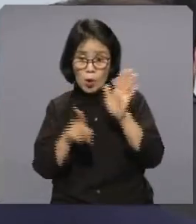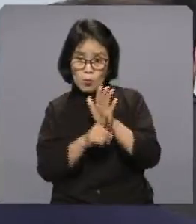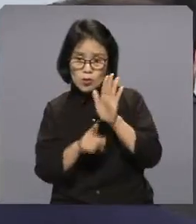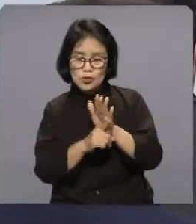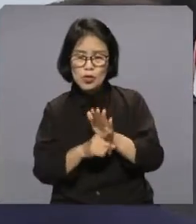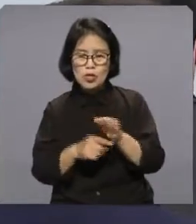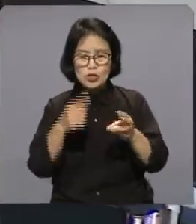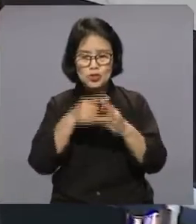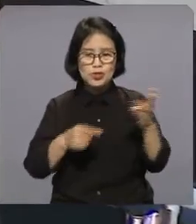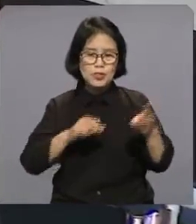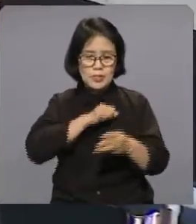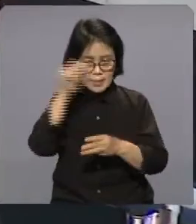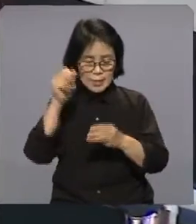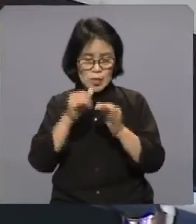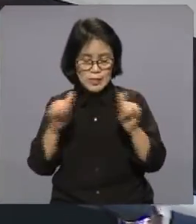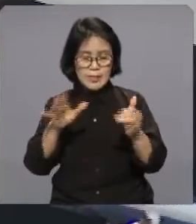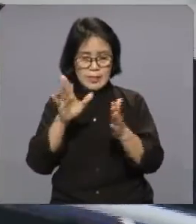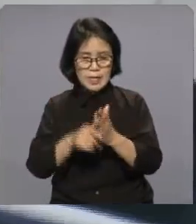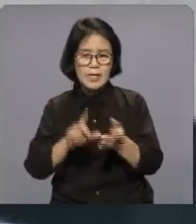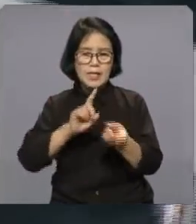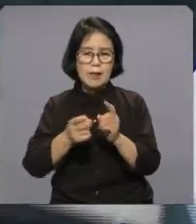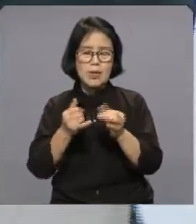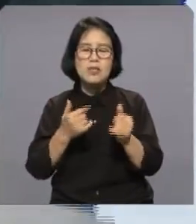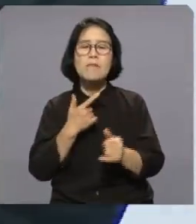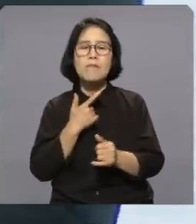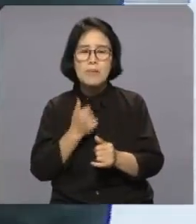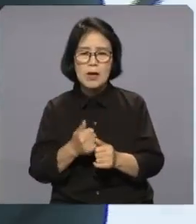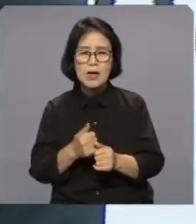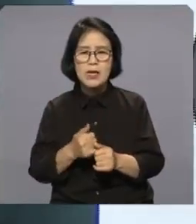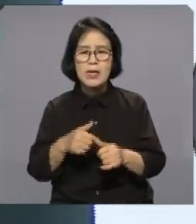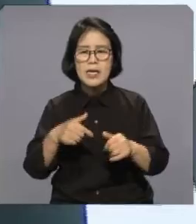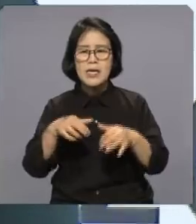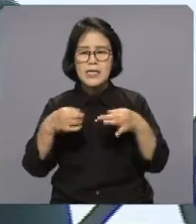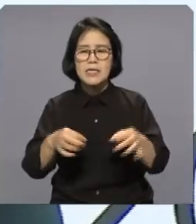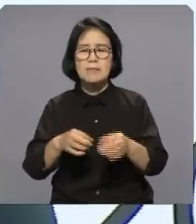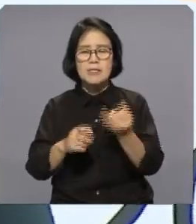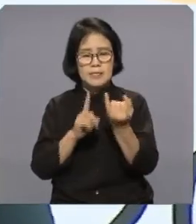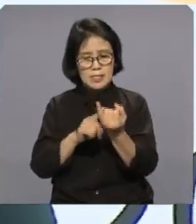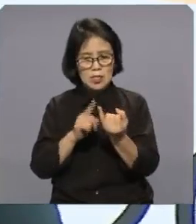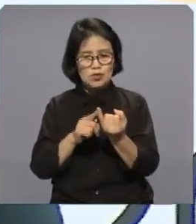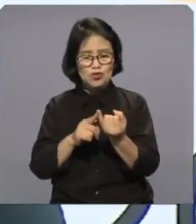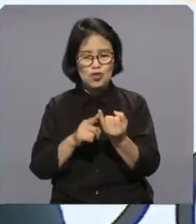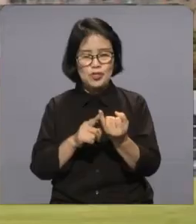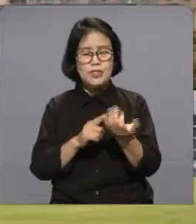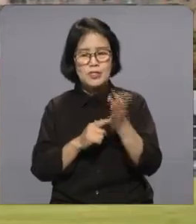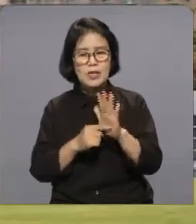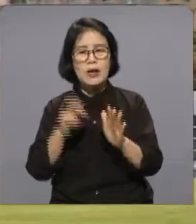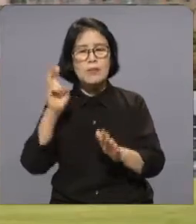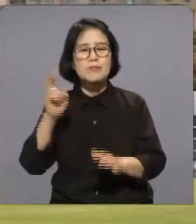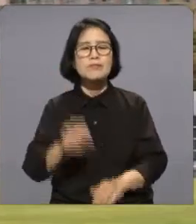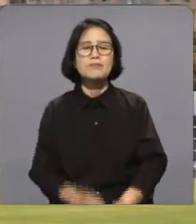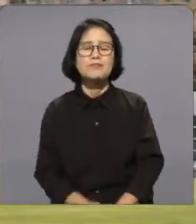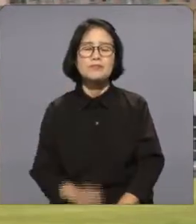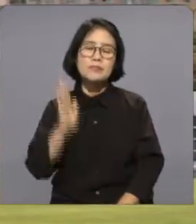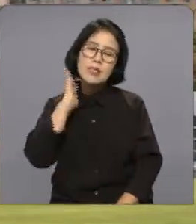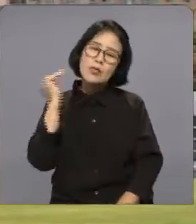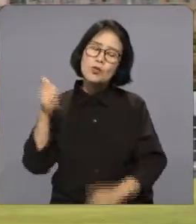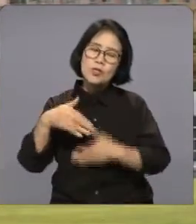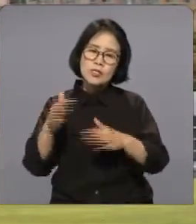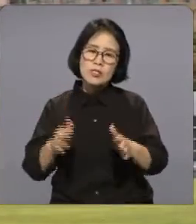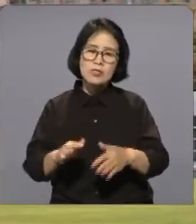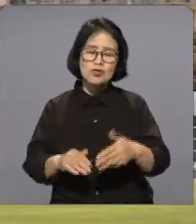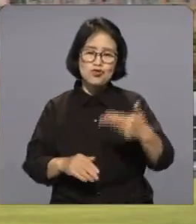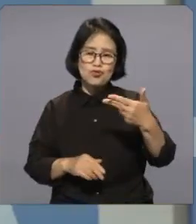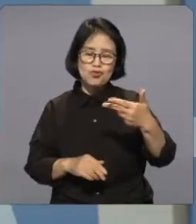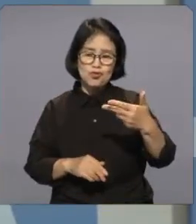윤 대통령 당선인 시절 대변인을 지낸 김은혜 전 의원이 유력하게 꼽힙니다. 대통령실은 오는